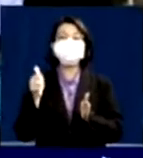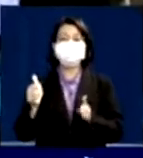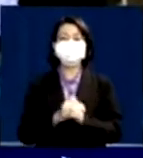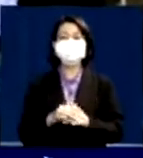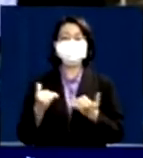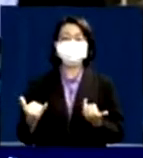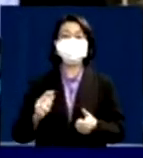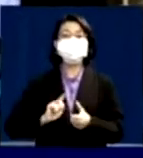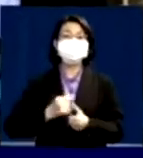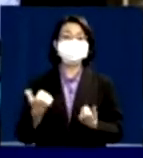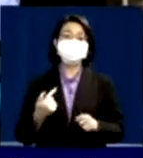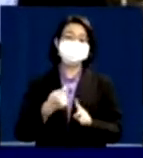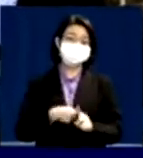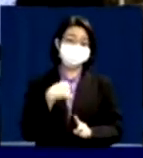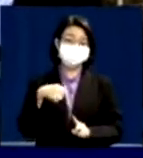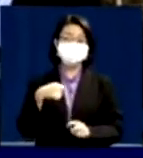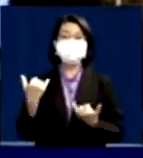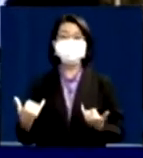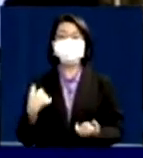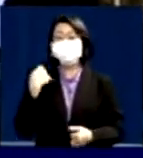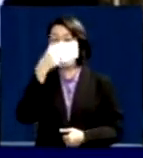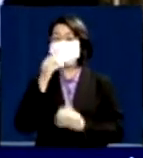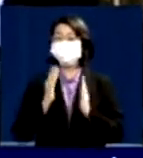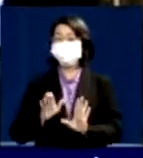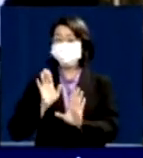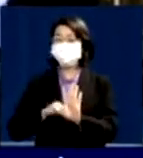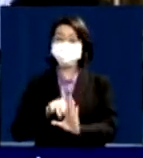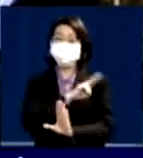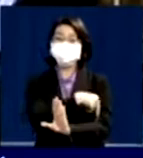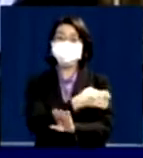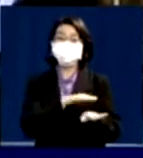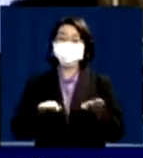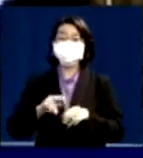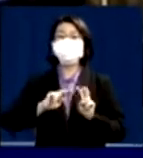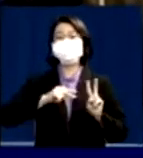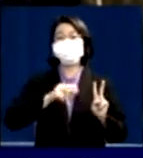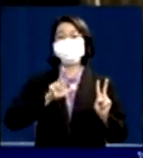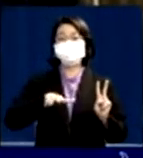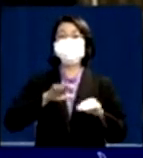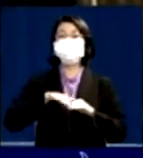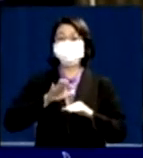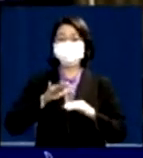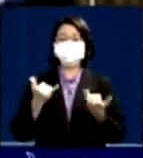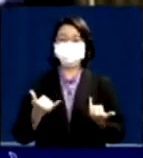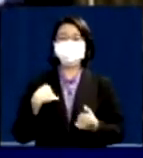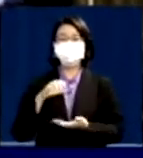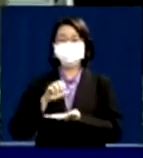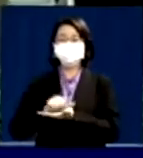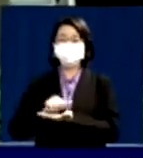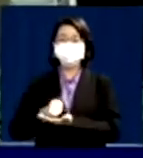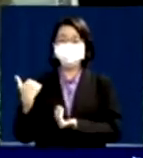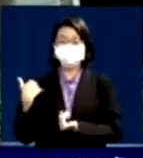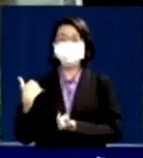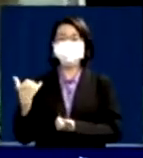นะครับช่วงเดือนมิถุนายนมีผู้ที่ลงทะเบียนหมอพร้อมเอาไว้ทั้งหมด 23,000 คนแต่ยอดที่ทางส่วนกลางได้จัดสรรและ